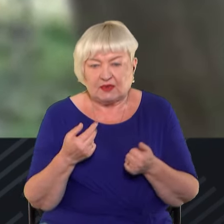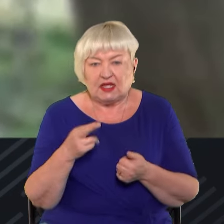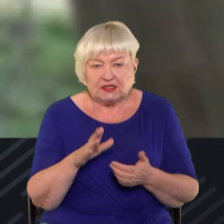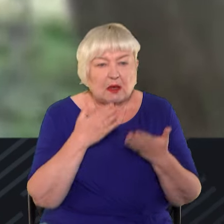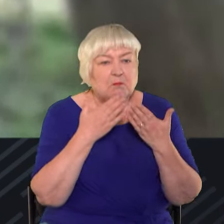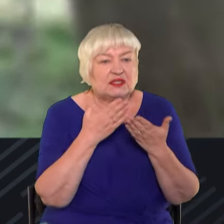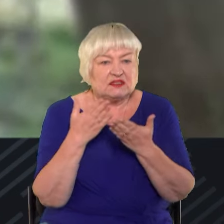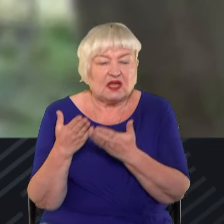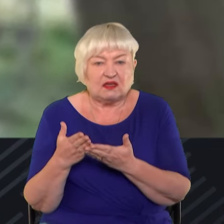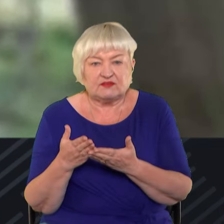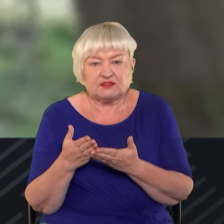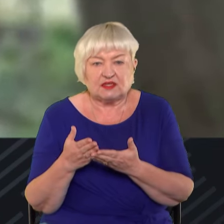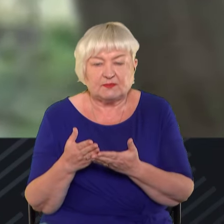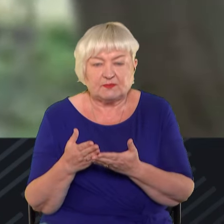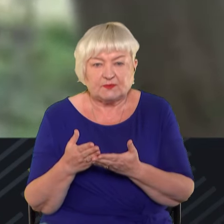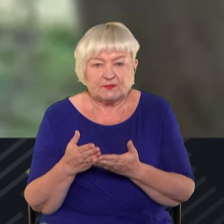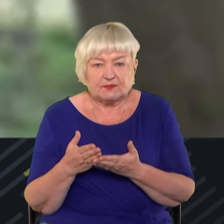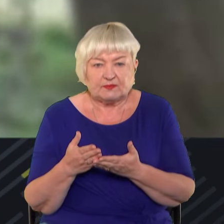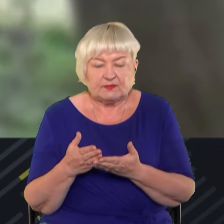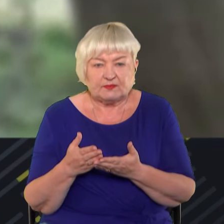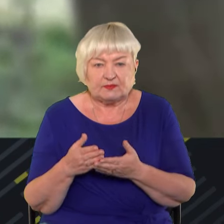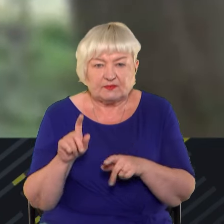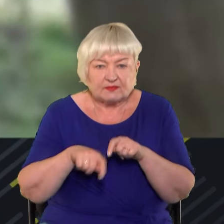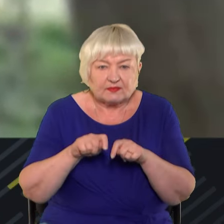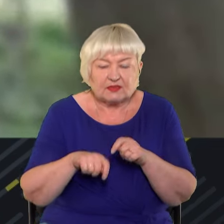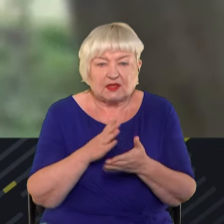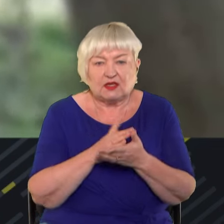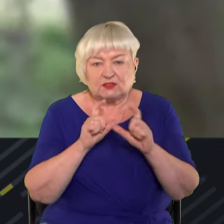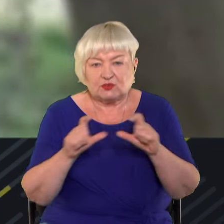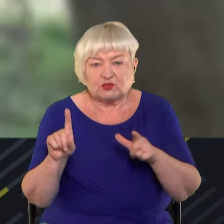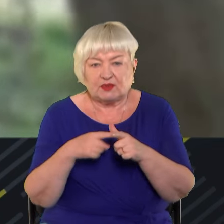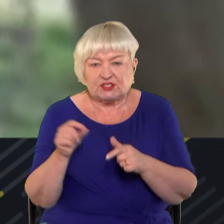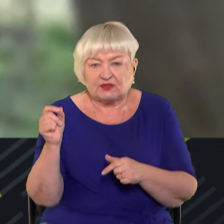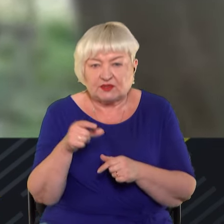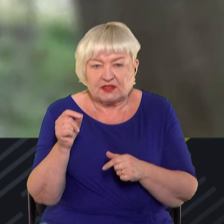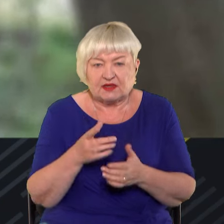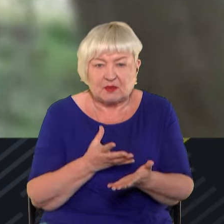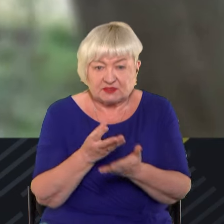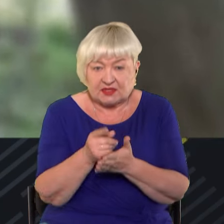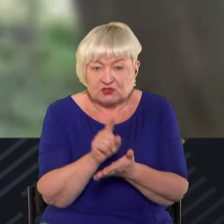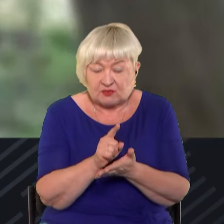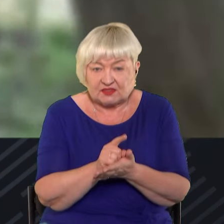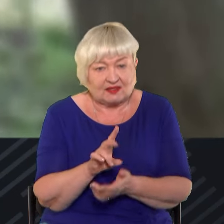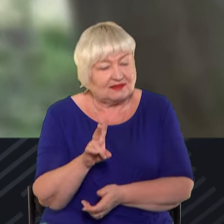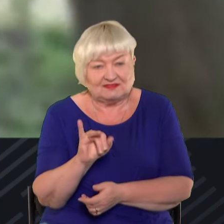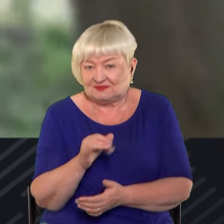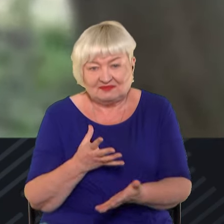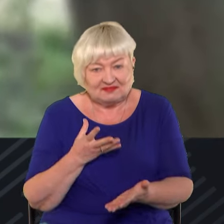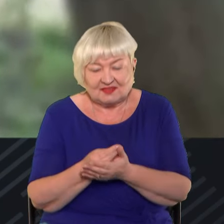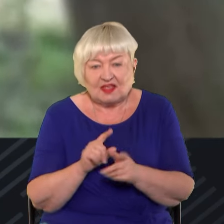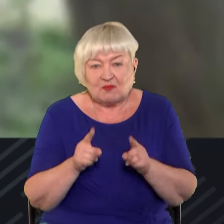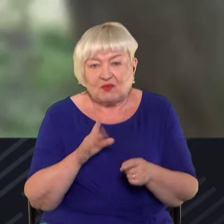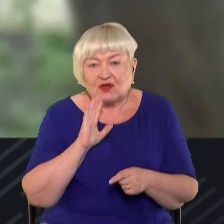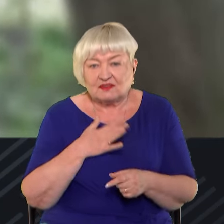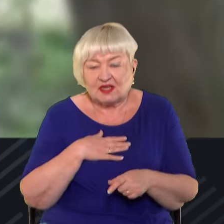питався, де робив запит до Державної фіскальної служби, чи сплачує Telegram податки. Telegram в Україні податки не сплачує, бо наша Державна фіскальна